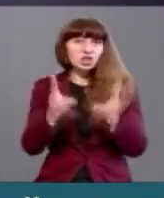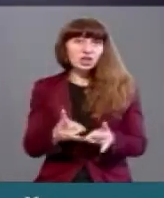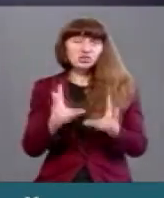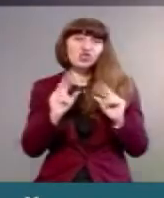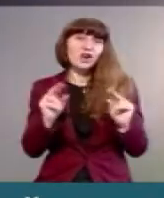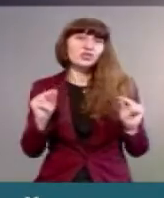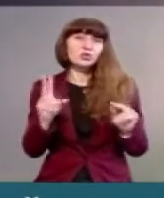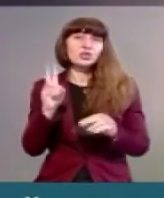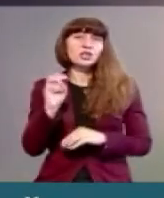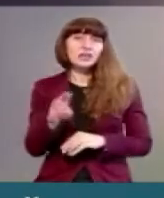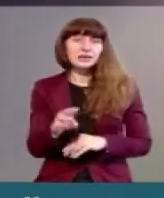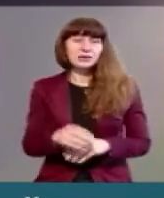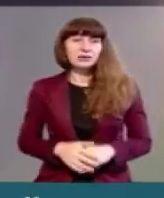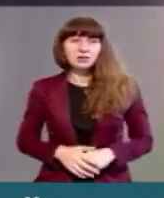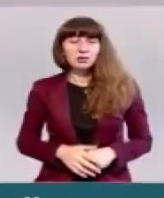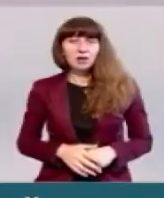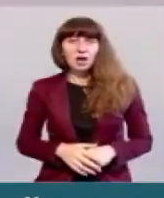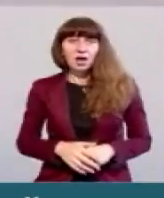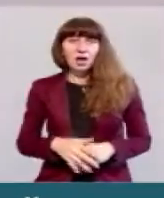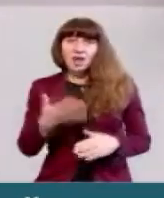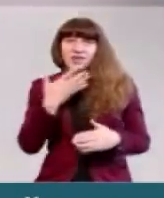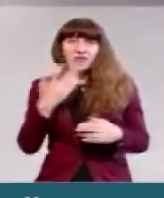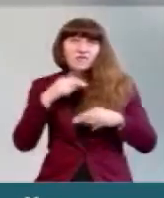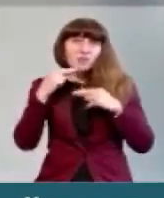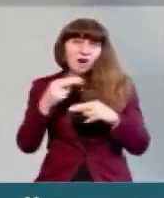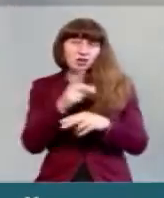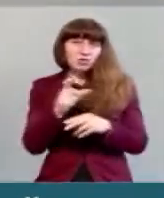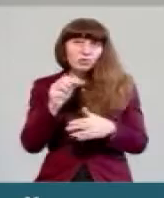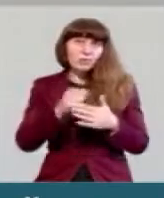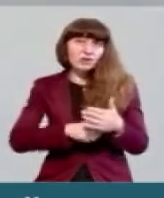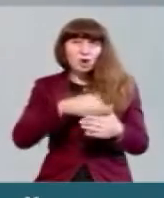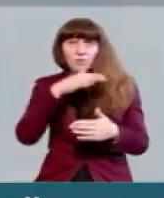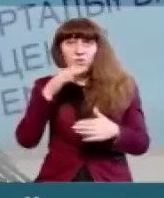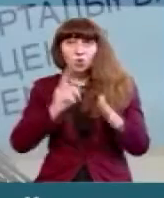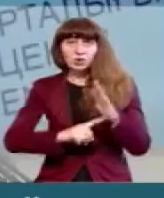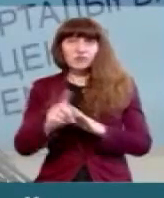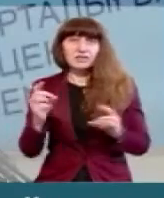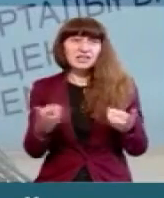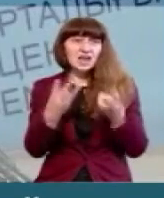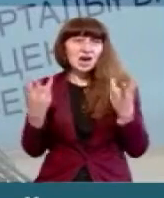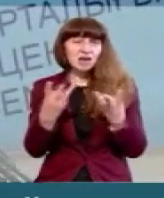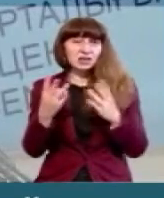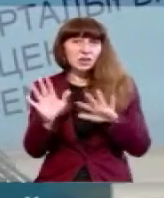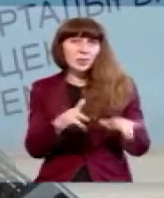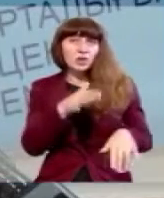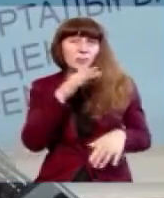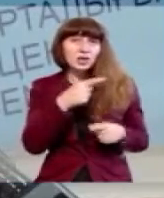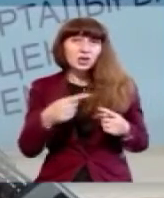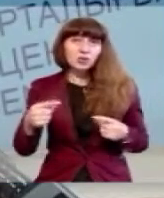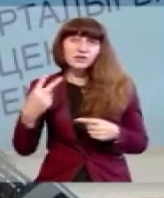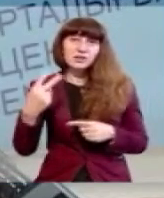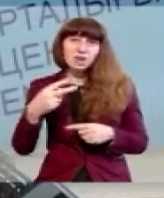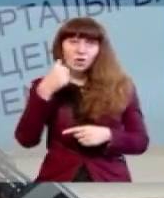пострадавших, к счастью, нет. Беспечность граждан по-прежнему становится причиной многих возгораний. За прошедший период 2022